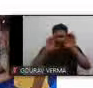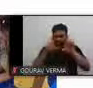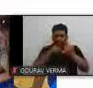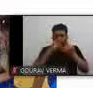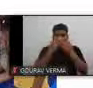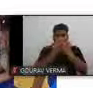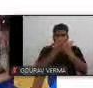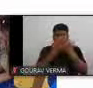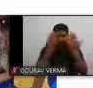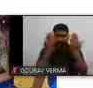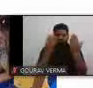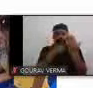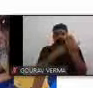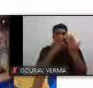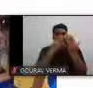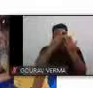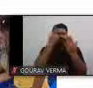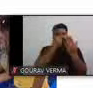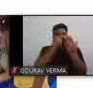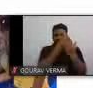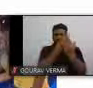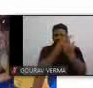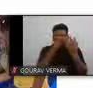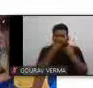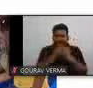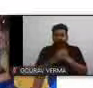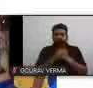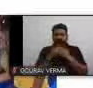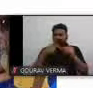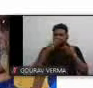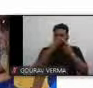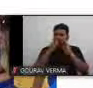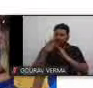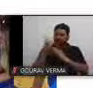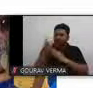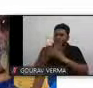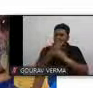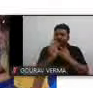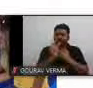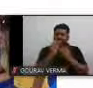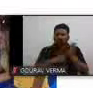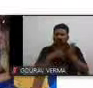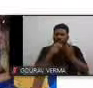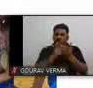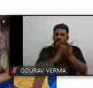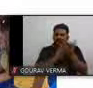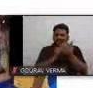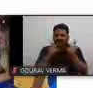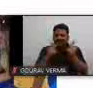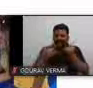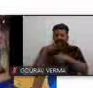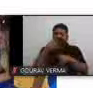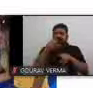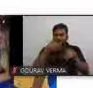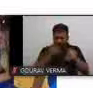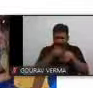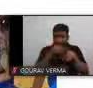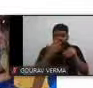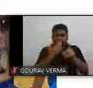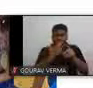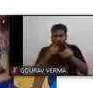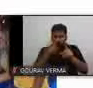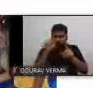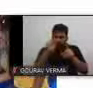देखोगे तो अलग अलग नंबर्स है, ये घर में आपके पास होगा उनो कार्ड्स, इसमें से आपको कलर्स का यूज कर सकते